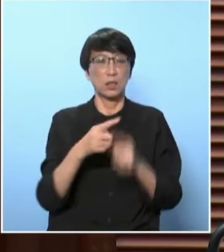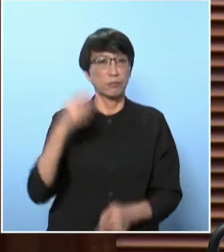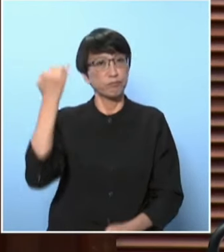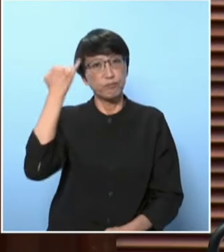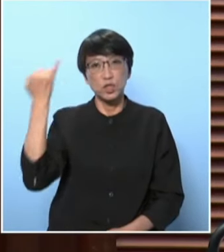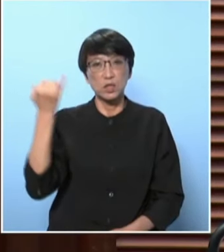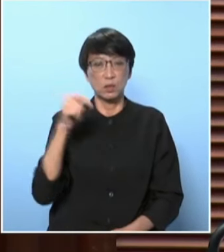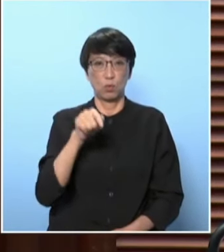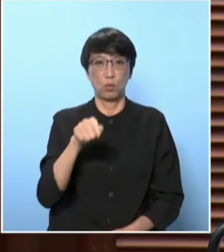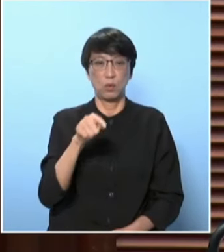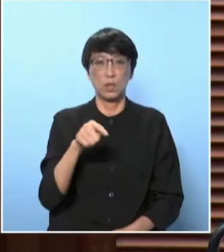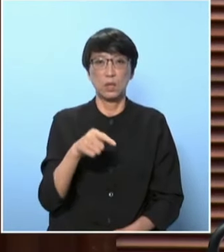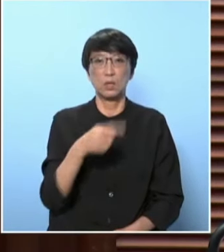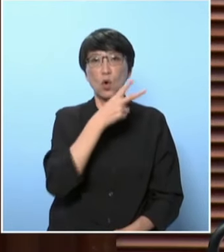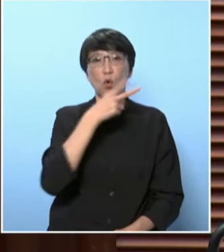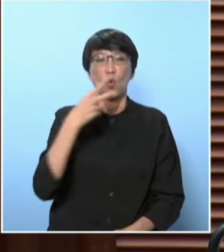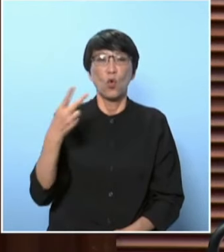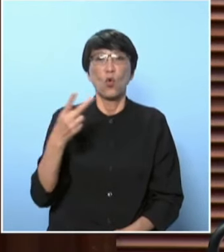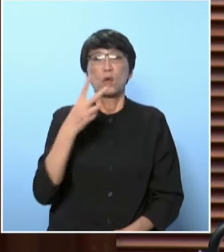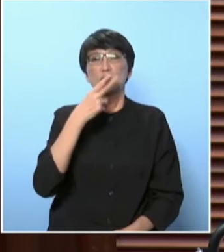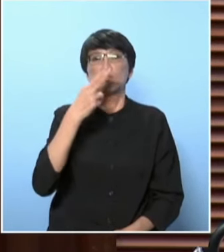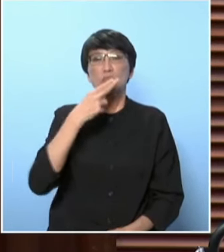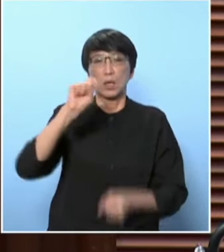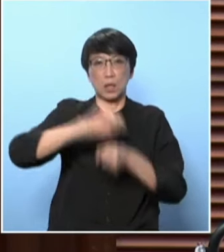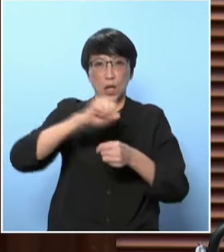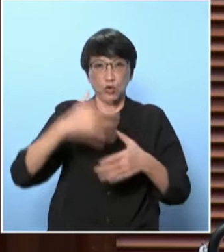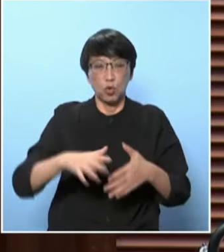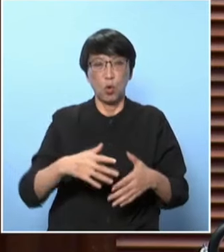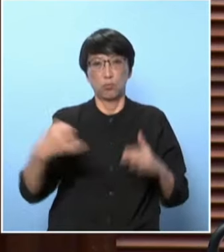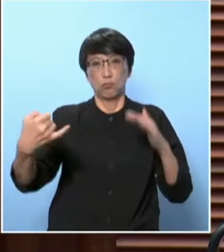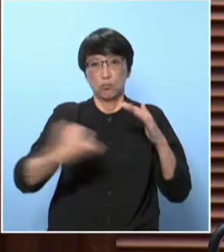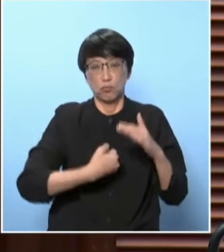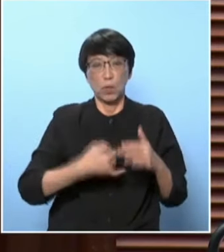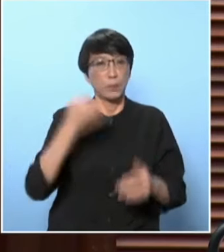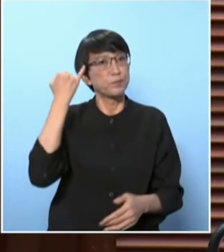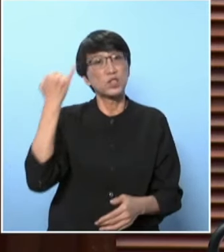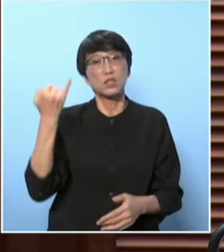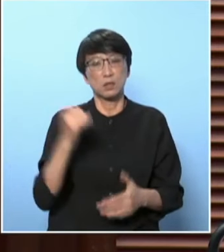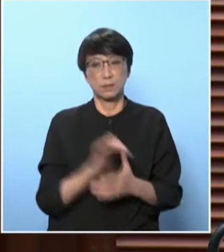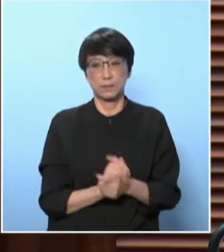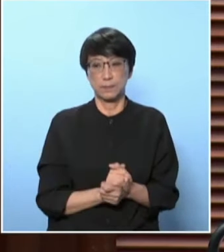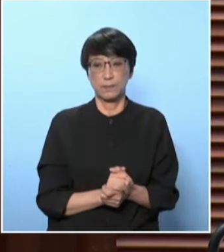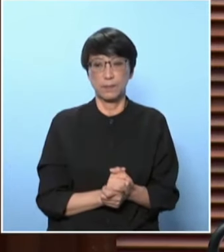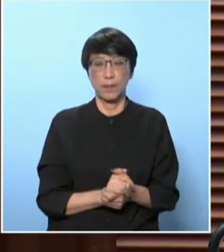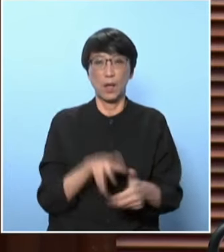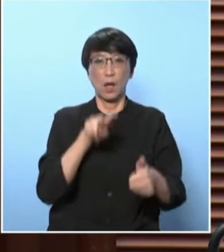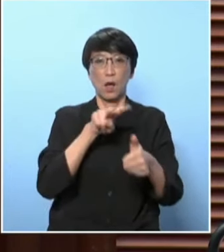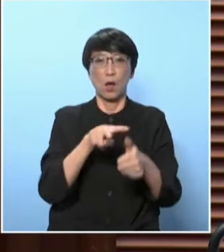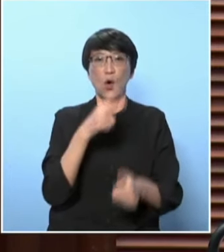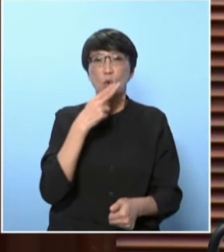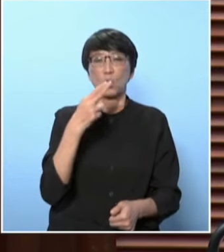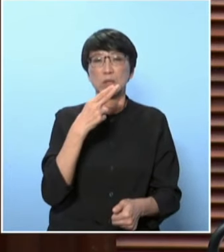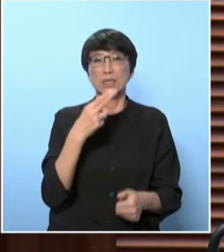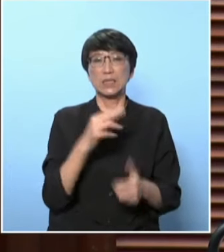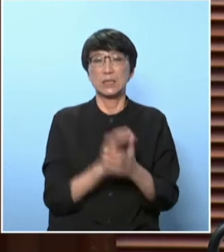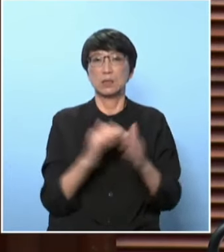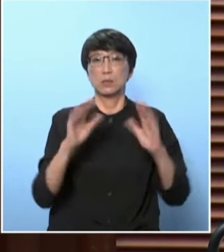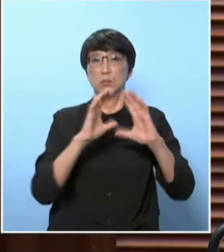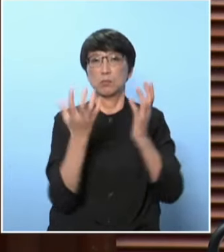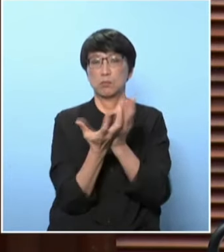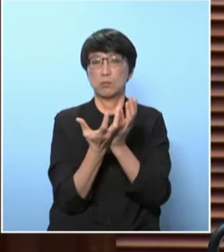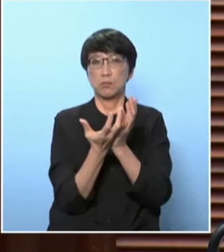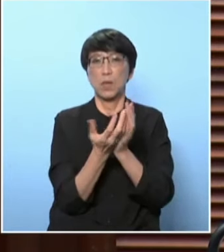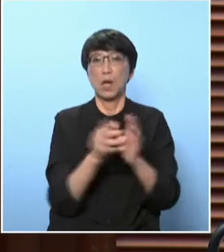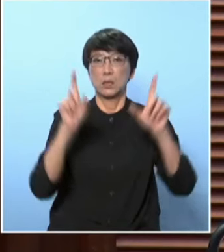那個加味煙個禍害。咁喺呢方面咧，我等陣間由我哋嘅控煙辦主任啊風瑩醫生去解説